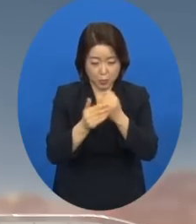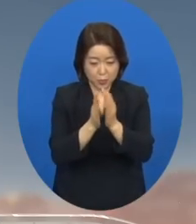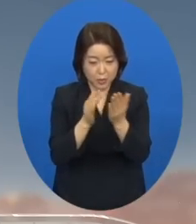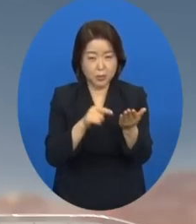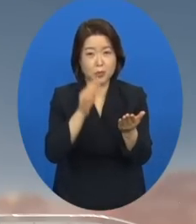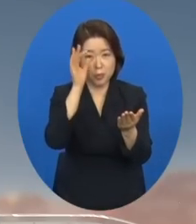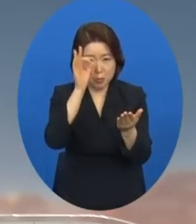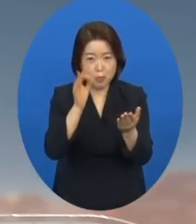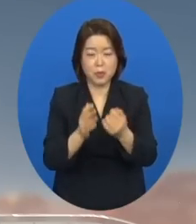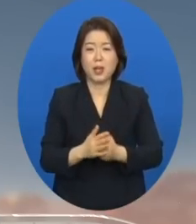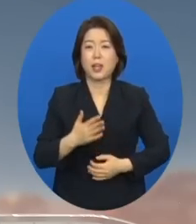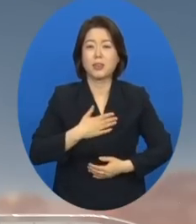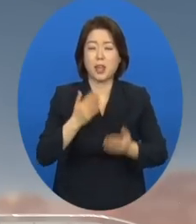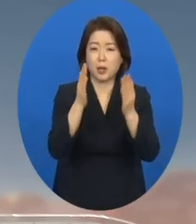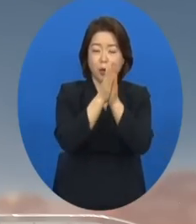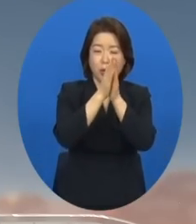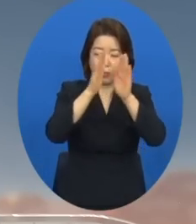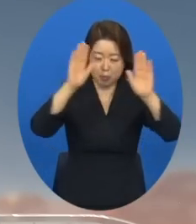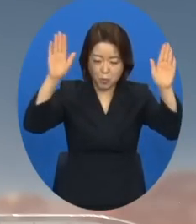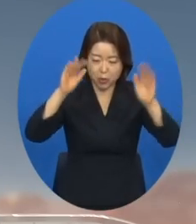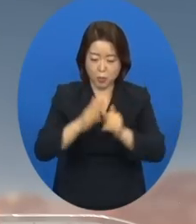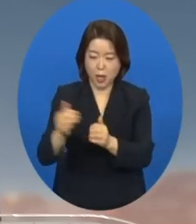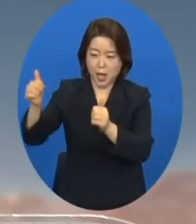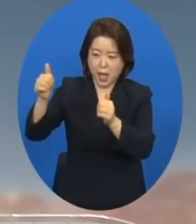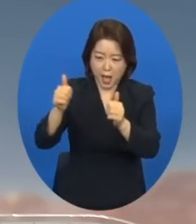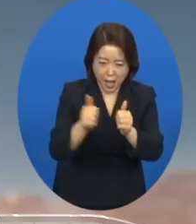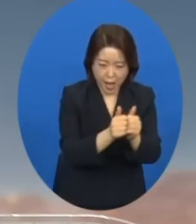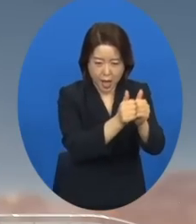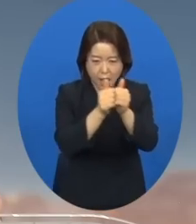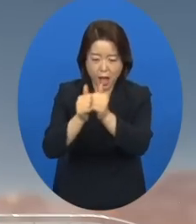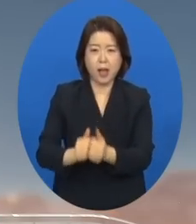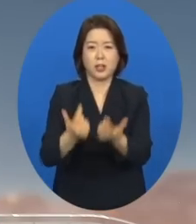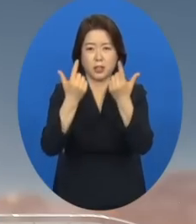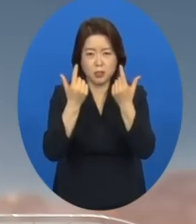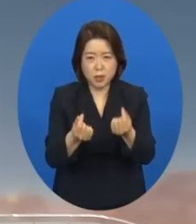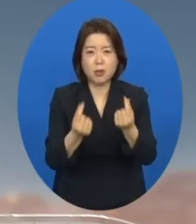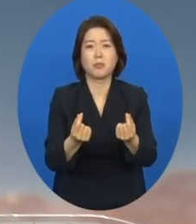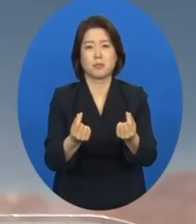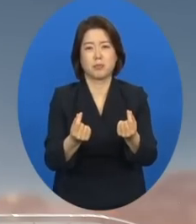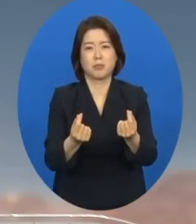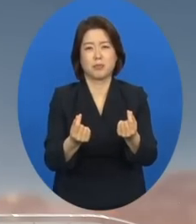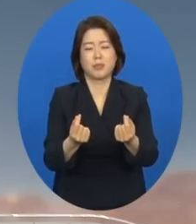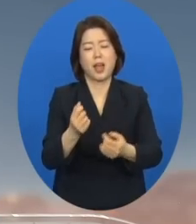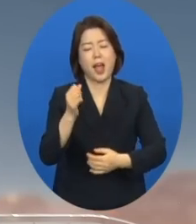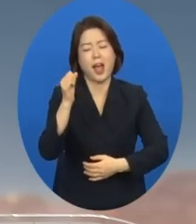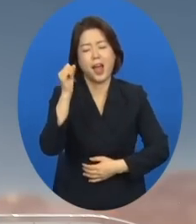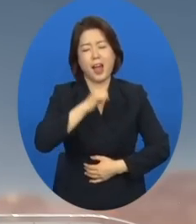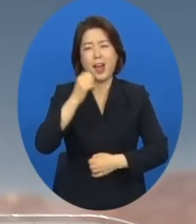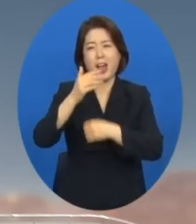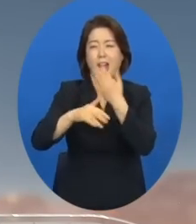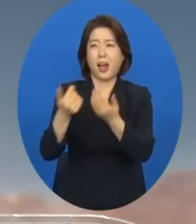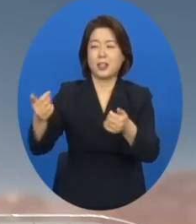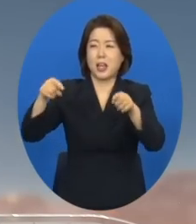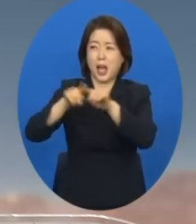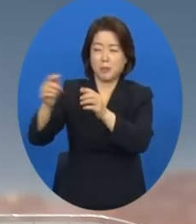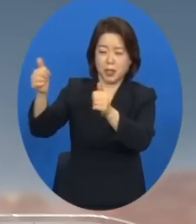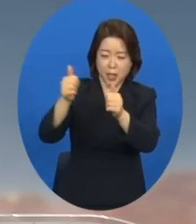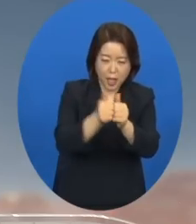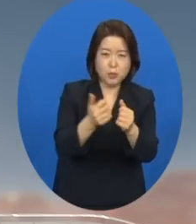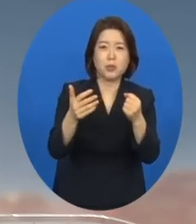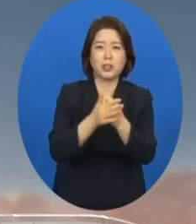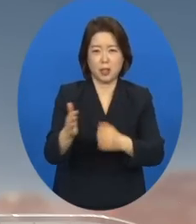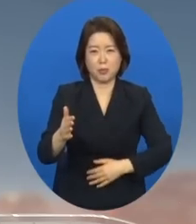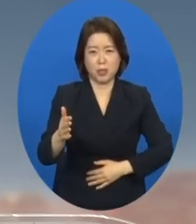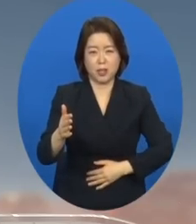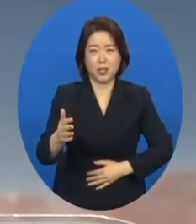내가 모세와 함께 하였던 것 같이 하나님이 함께 하셔서 그도 주님의 종 위대한